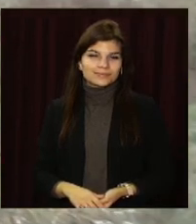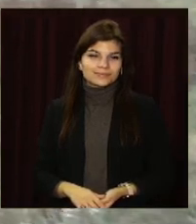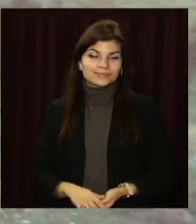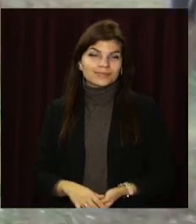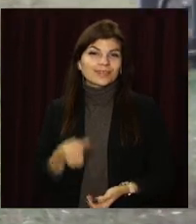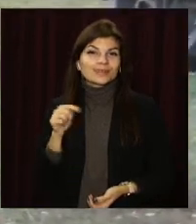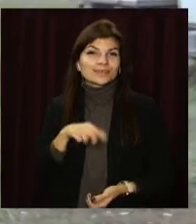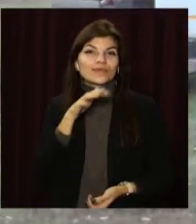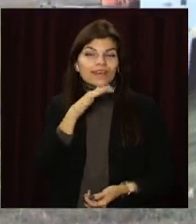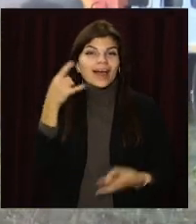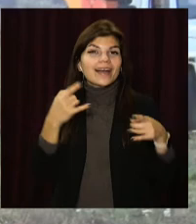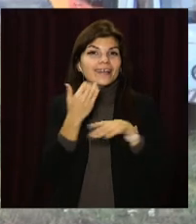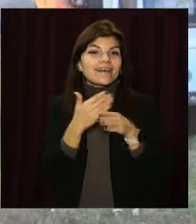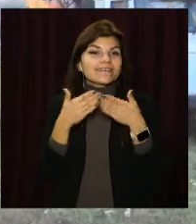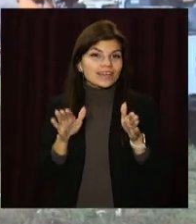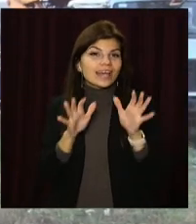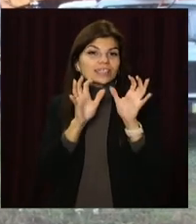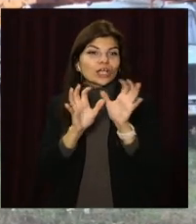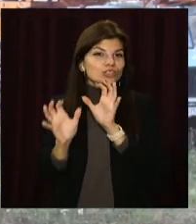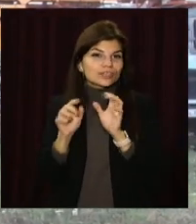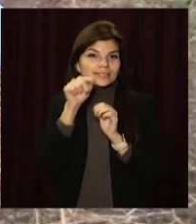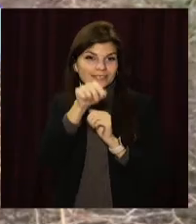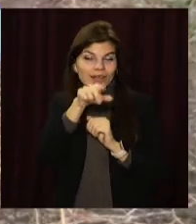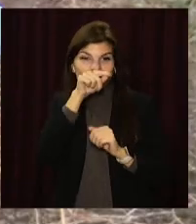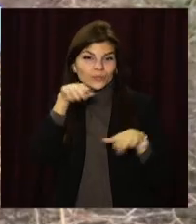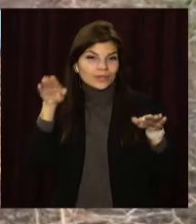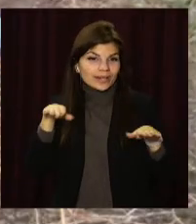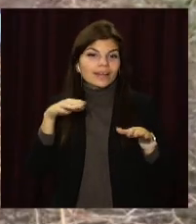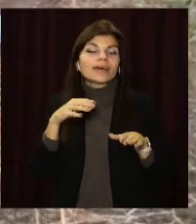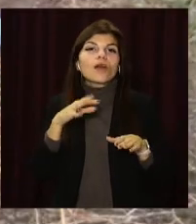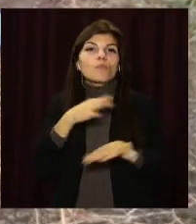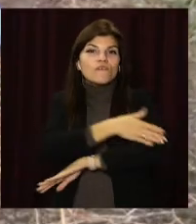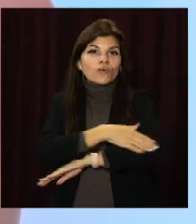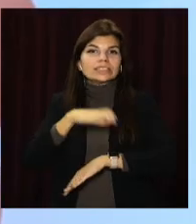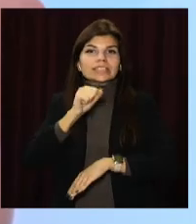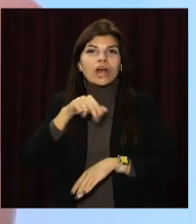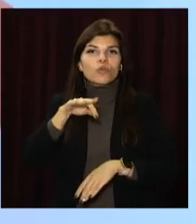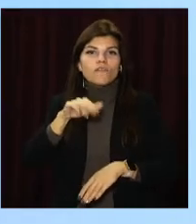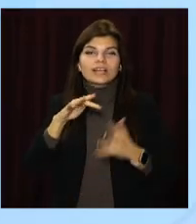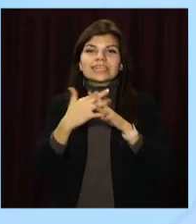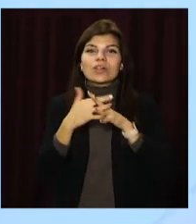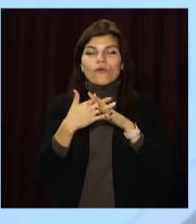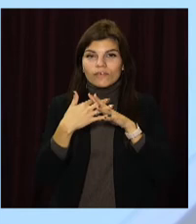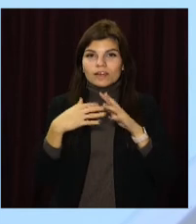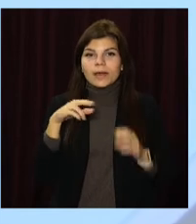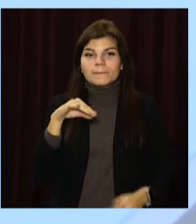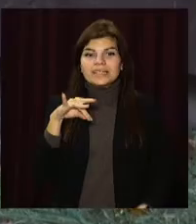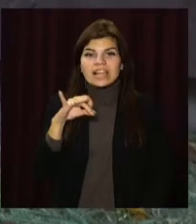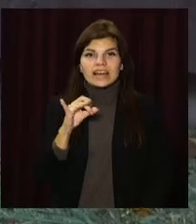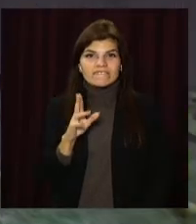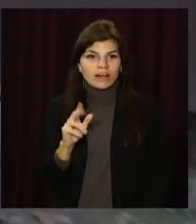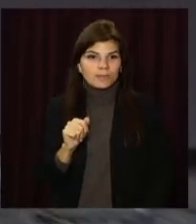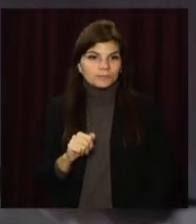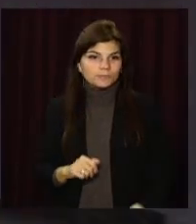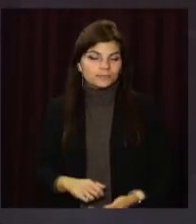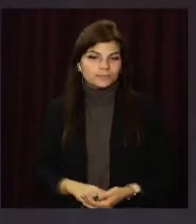З цього моменту відкритий опікується захисною платформою та гніздом лелек по вулиці Садовій в селі Писарівка.